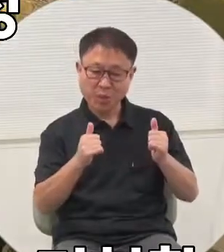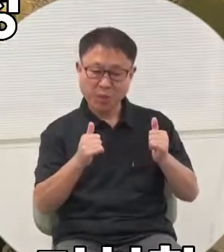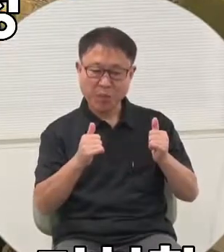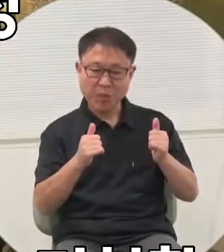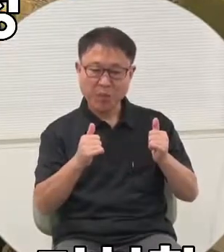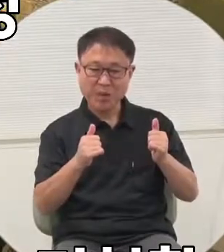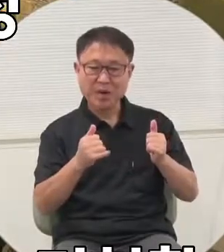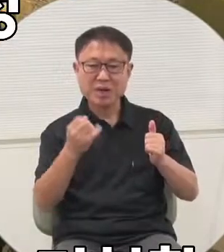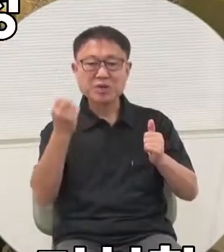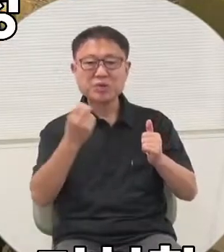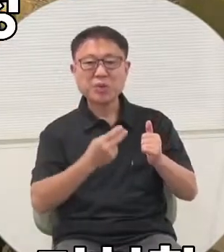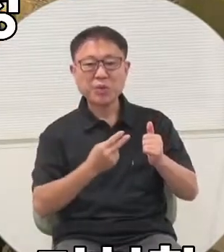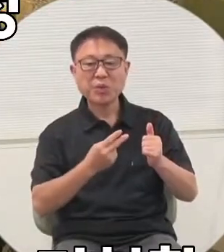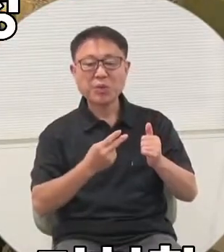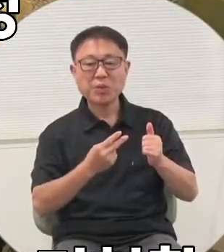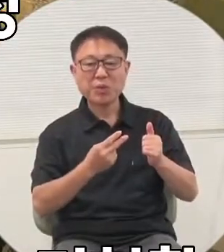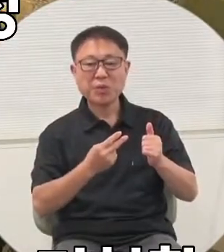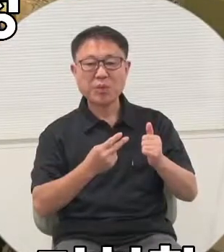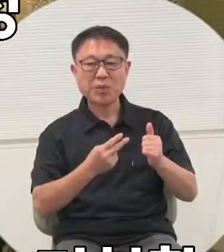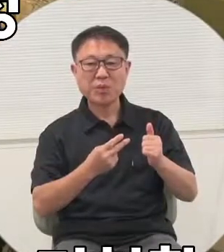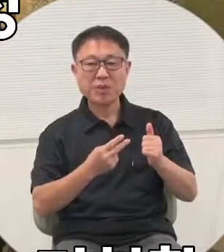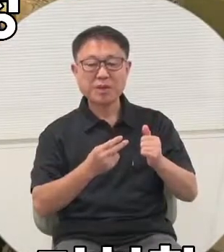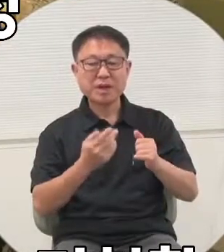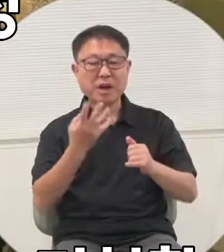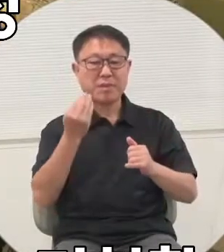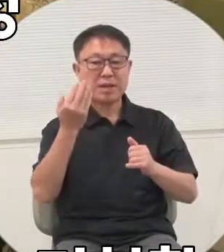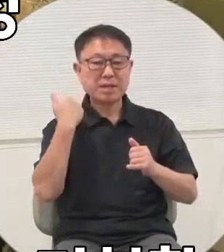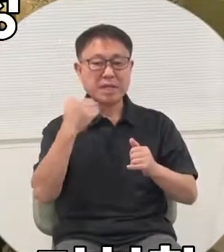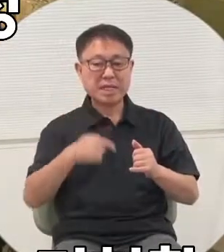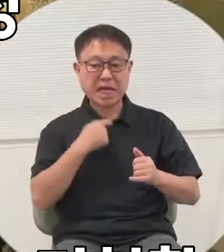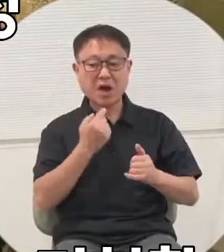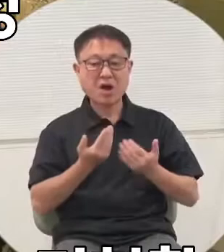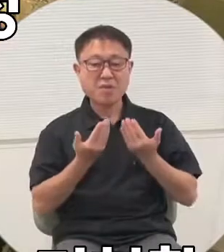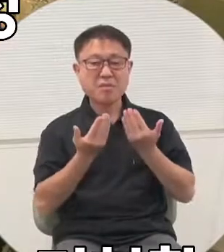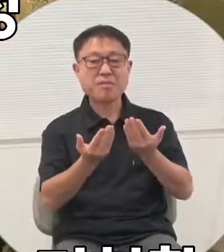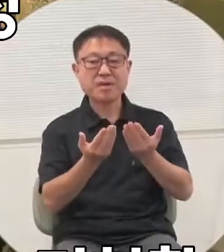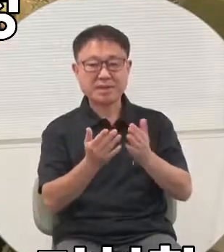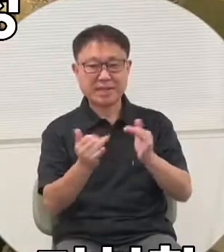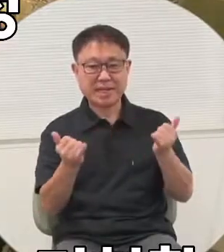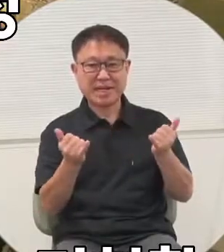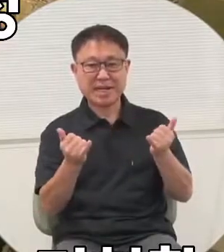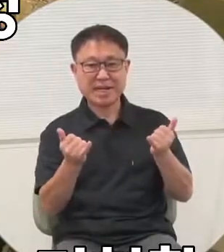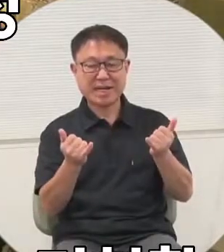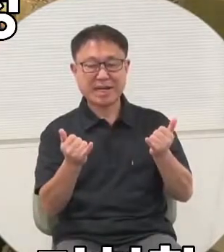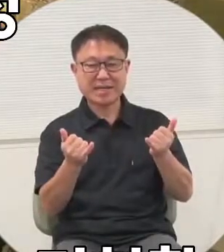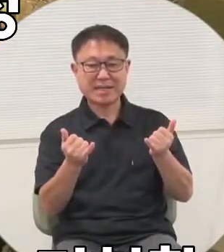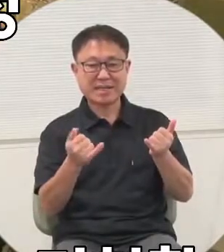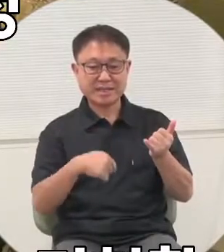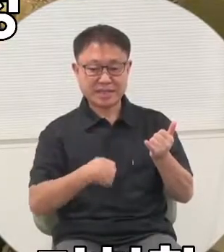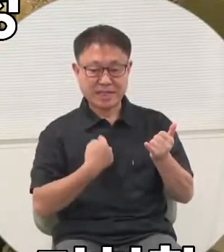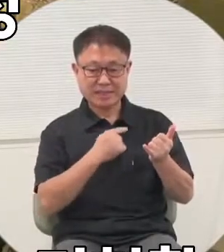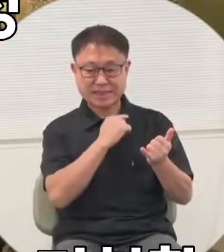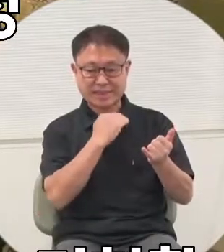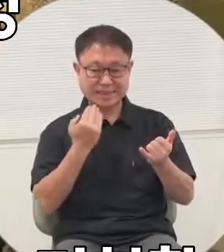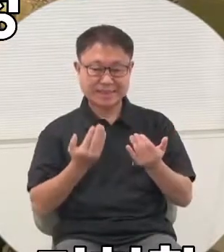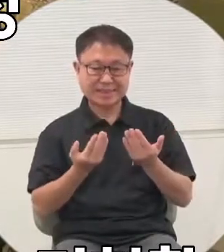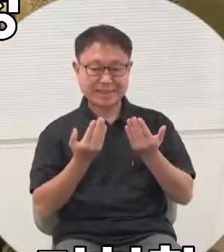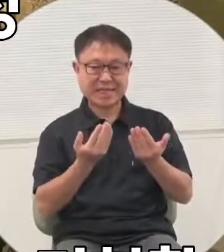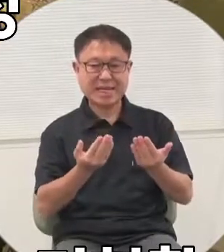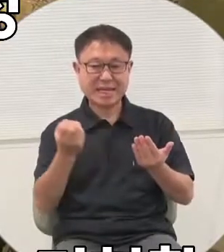활동가 또 마을 활동가 최근에는 자원봉사자도 있는데 자신의 희생